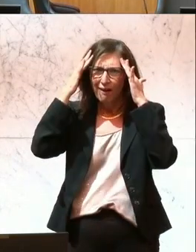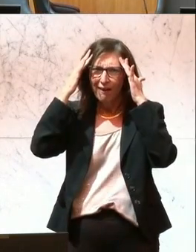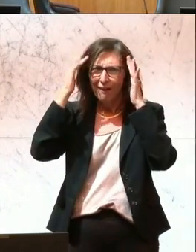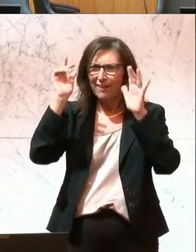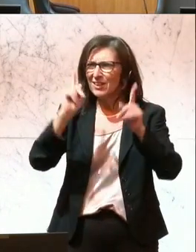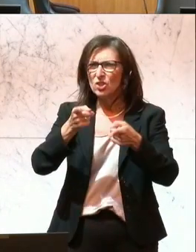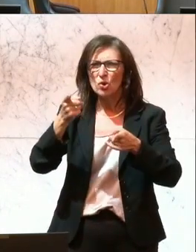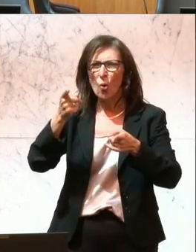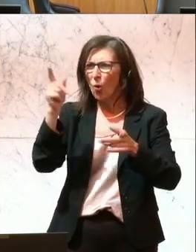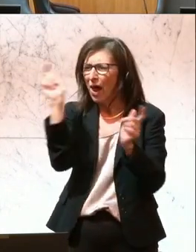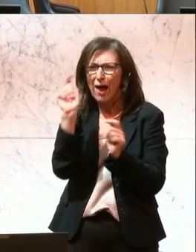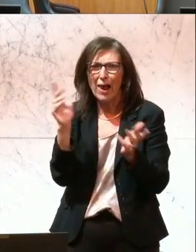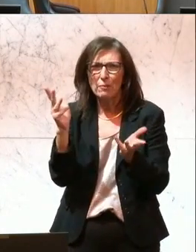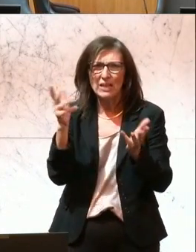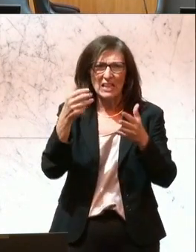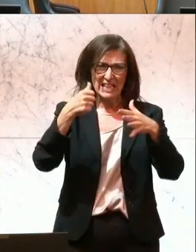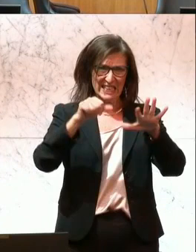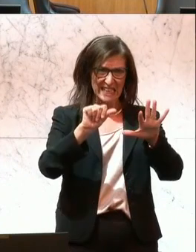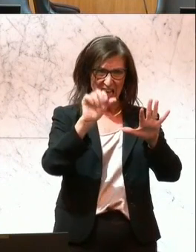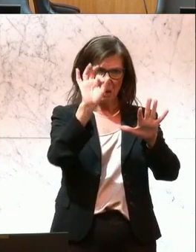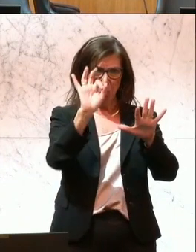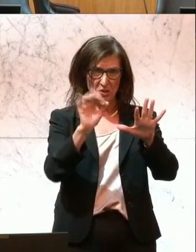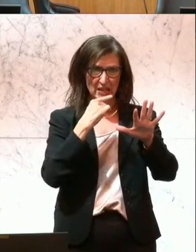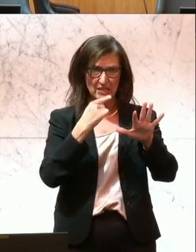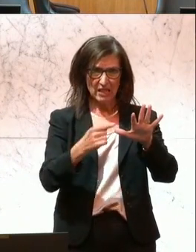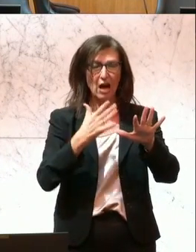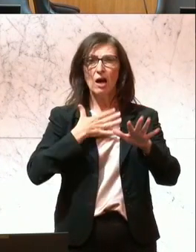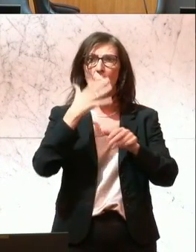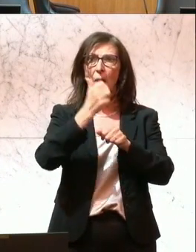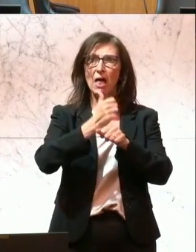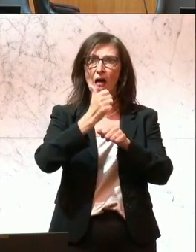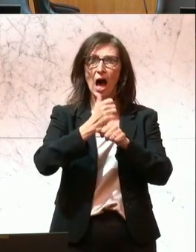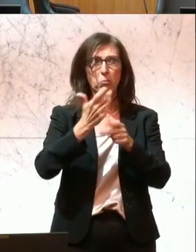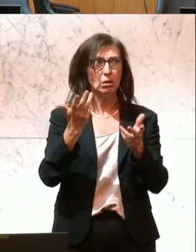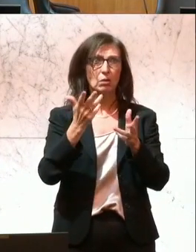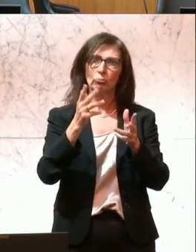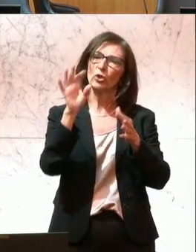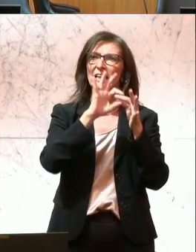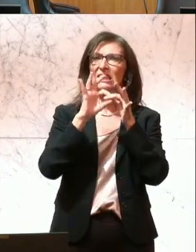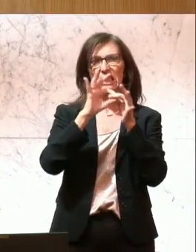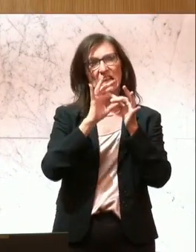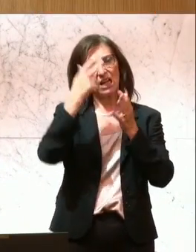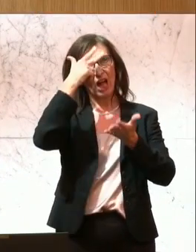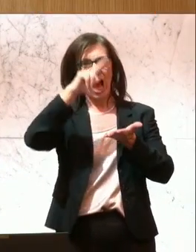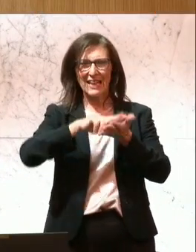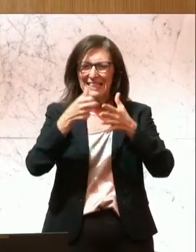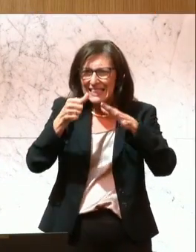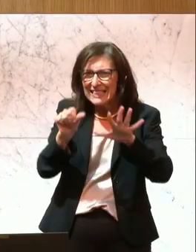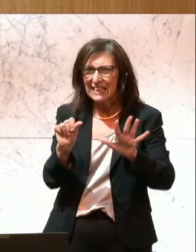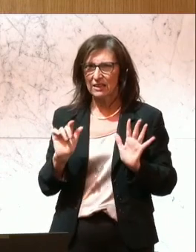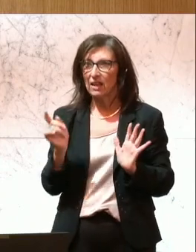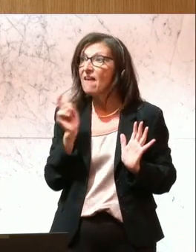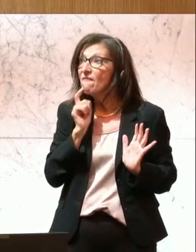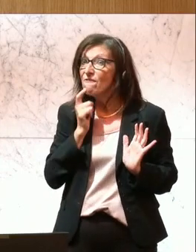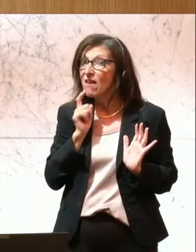wenn nur 16% der Lehrer sagen, ich bin mit meinem Job angesehen in der Gesellschaft. Wissen Sie, was dieser Wert in Finnland